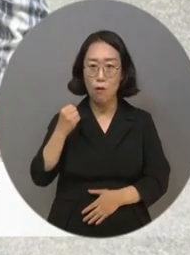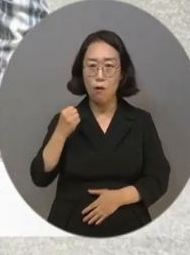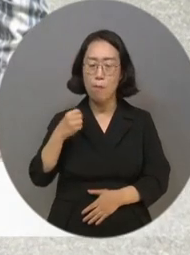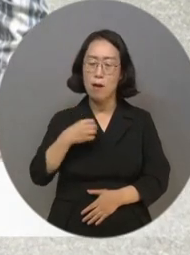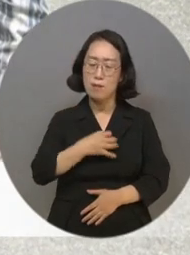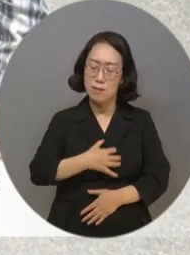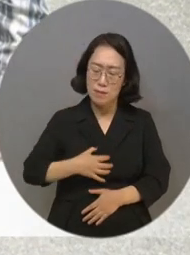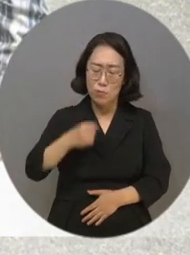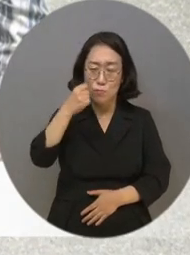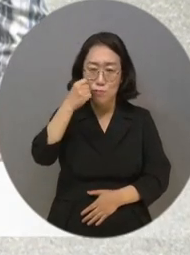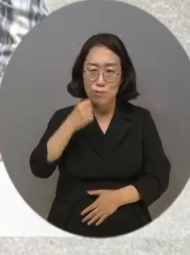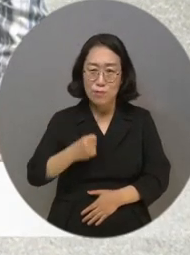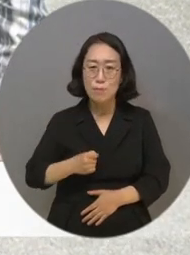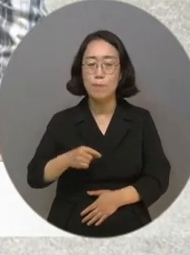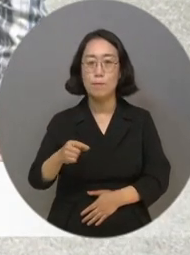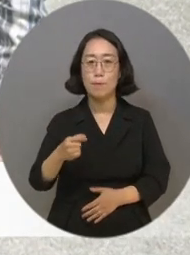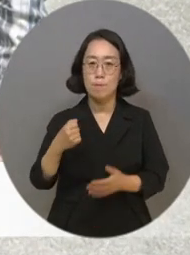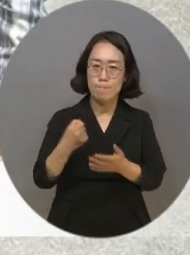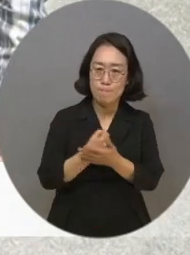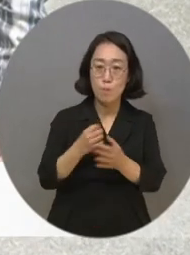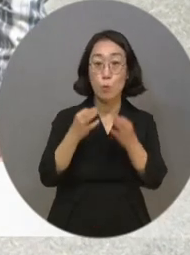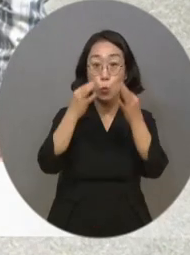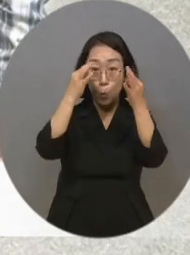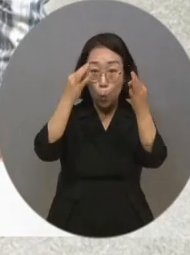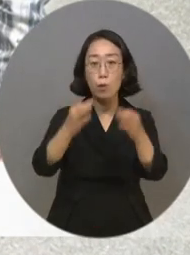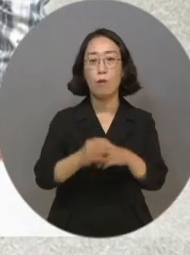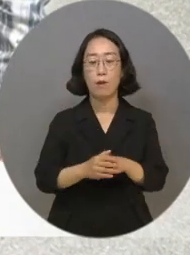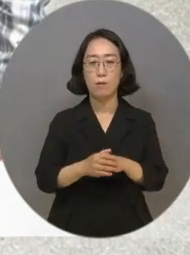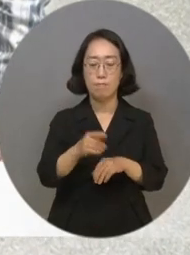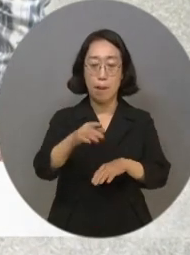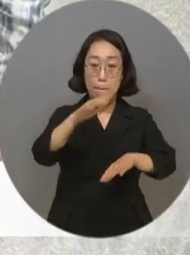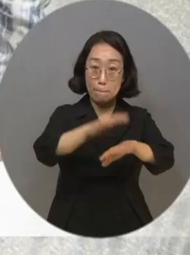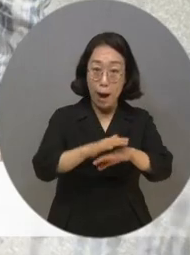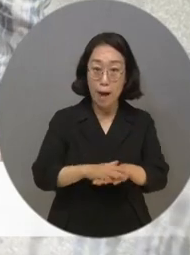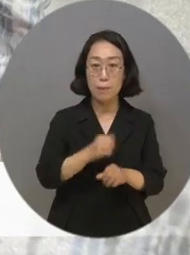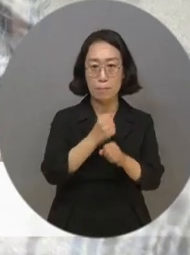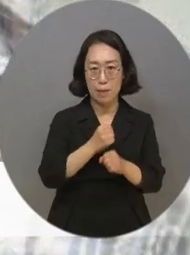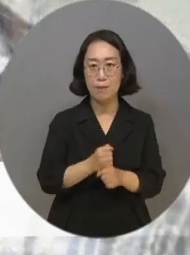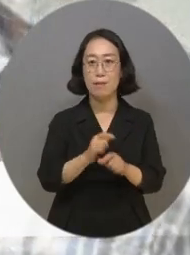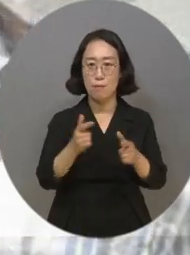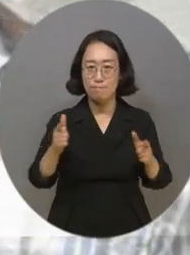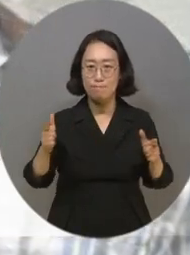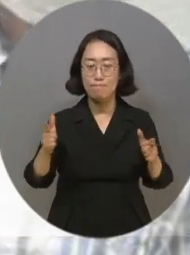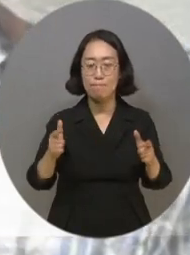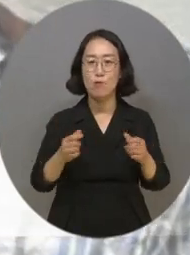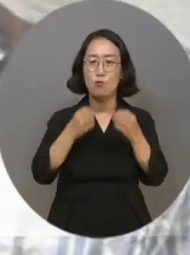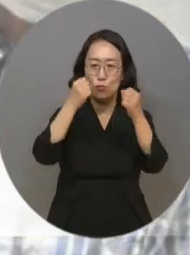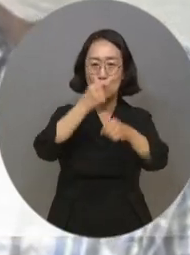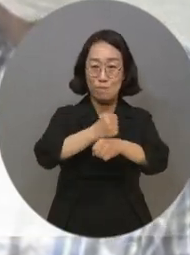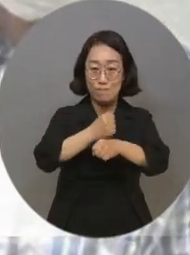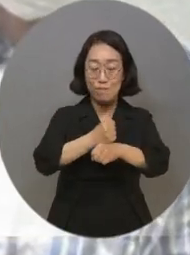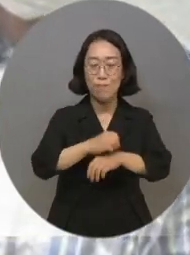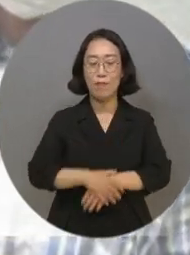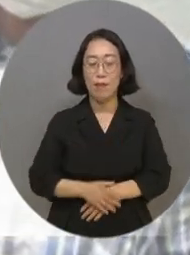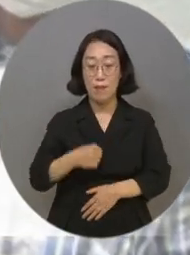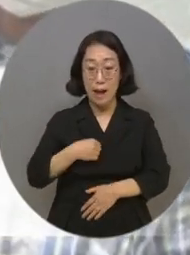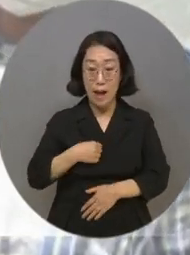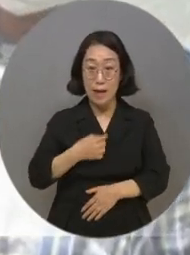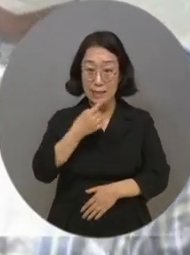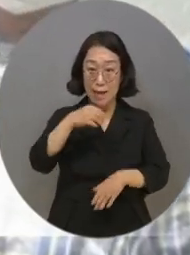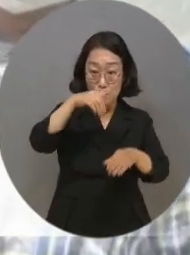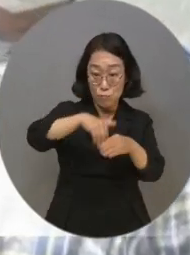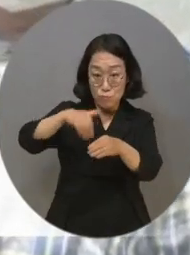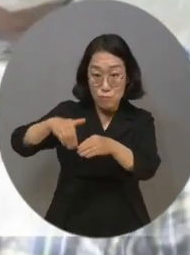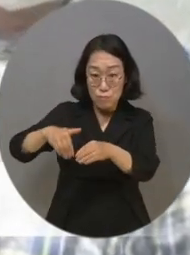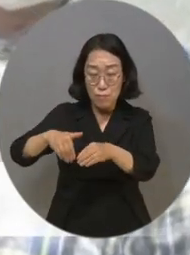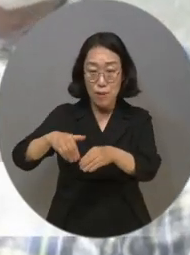잊지 못해 악착같이 품을 팔고 이를 해 농밭 퇴기를 모았습니다. 그리고는 자신의 논밭에서